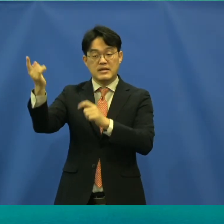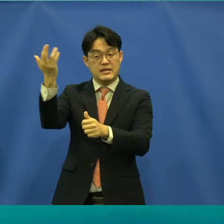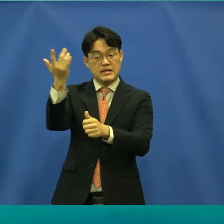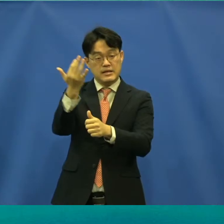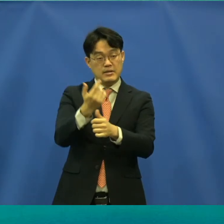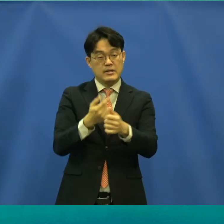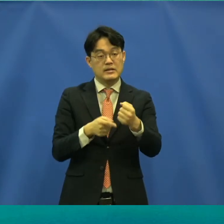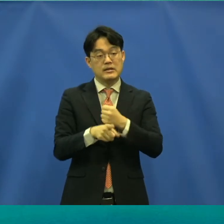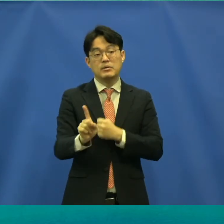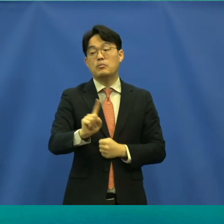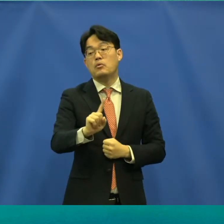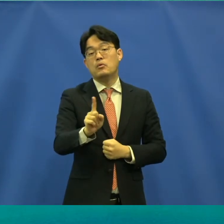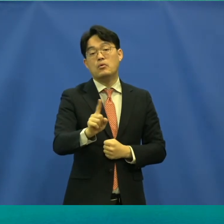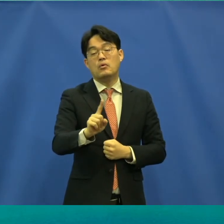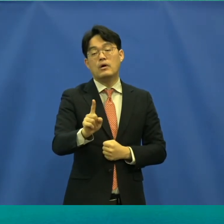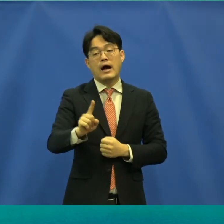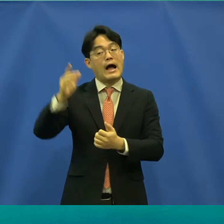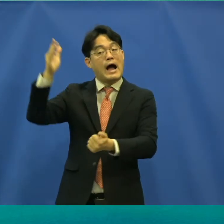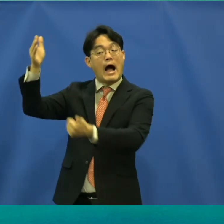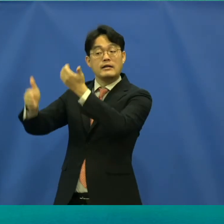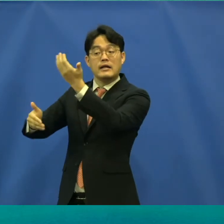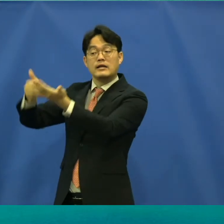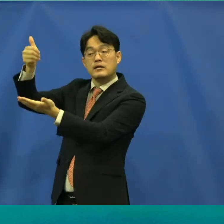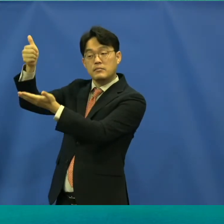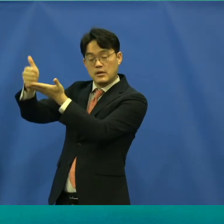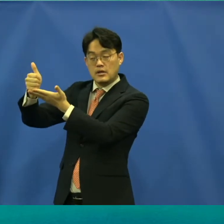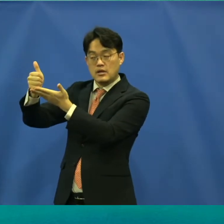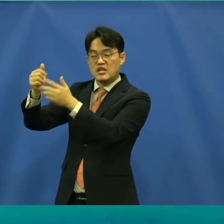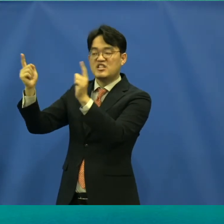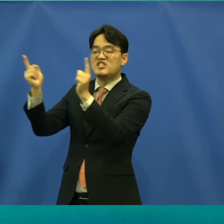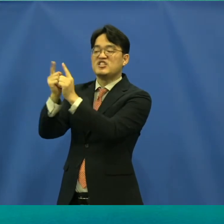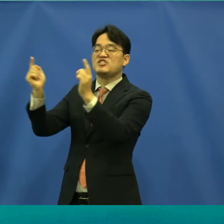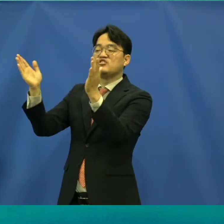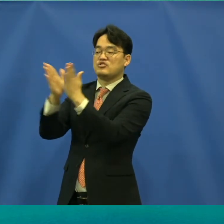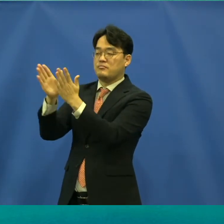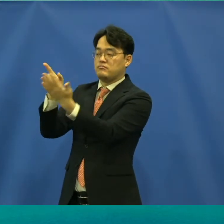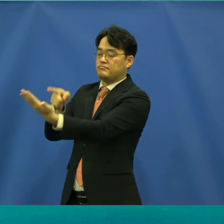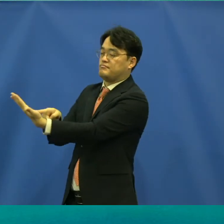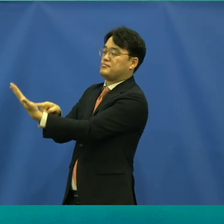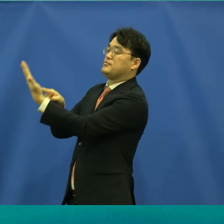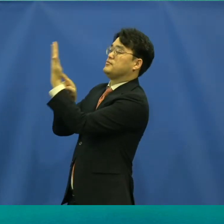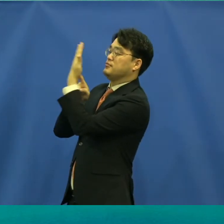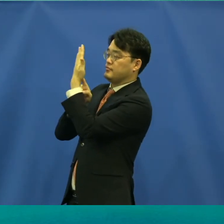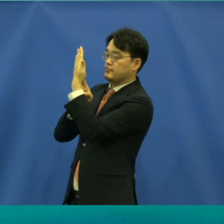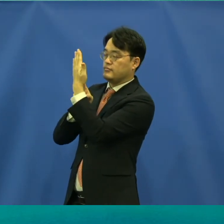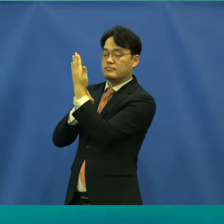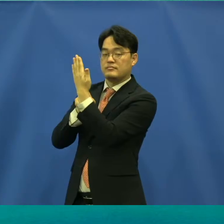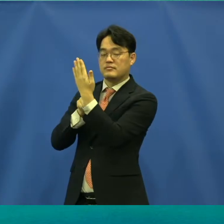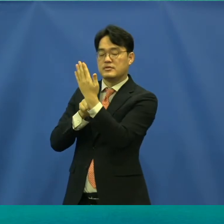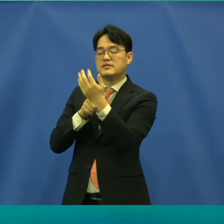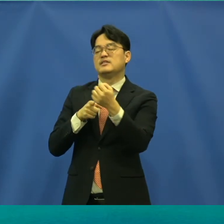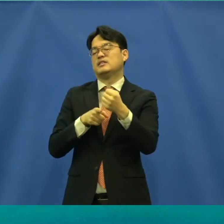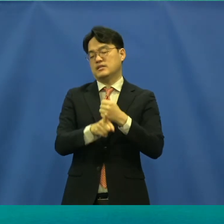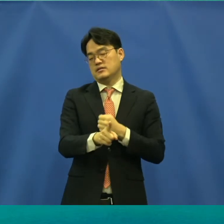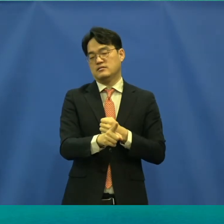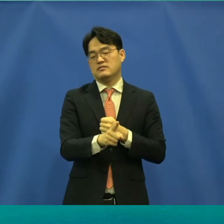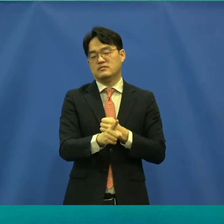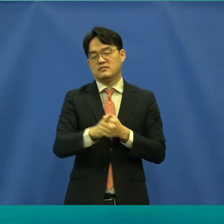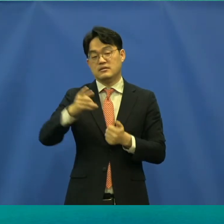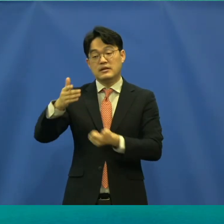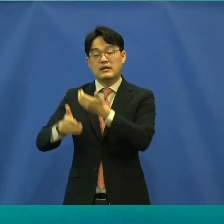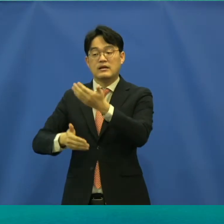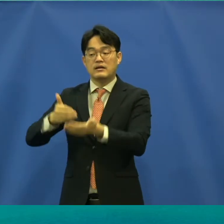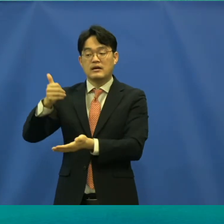말은 여호와의 현존을 의미합니다. 현존. 하나님의 생생한 임재.